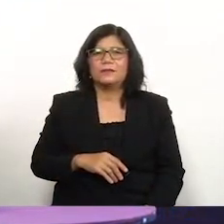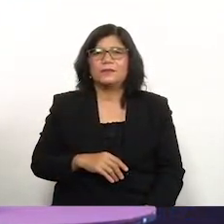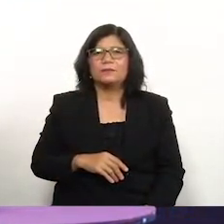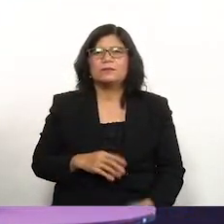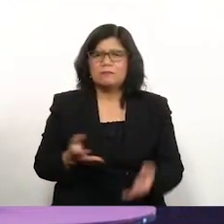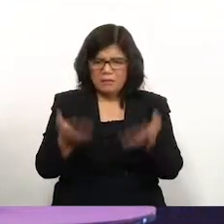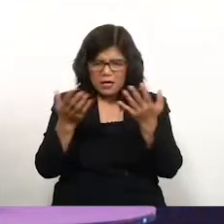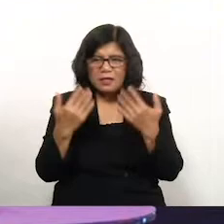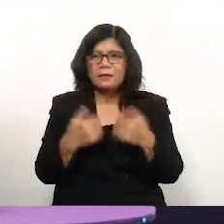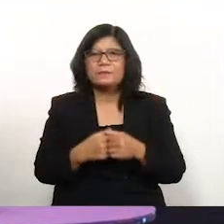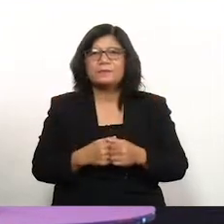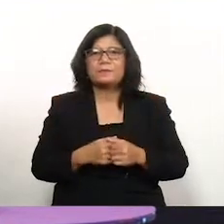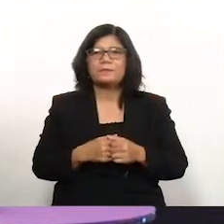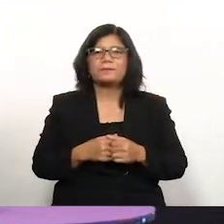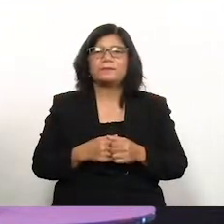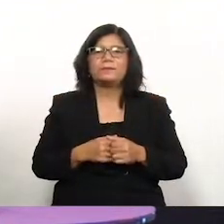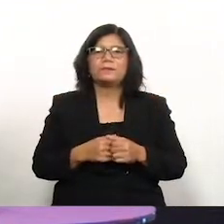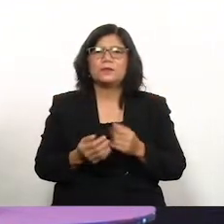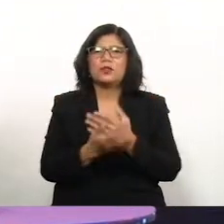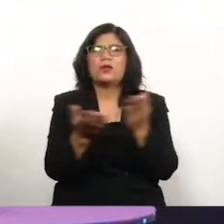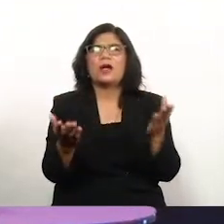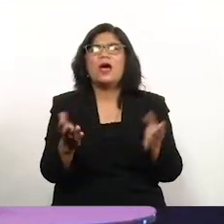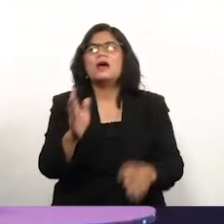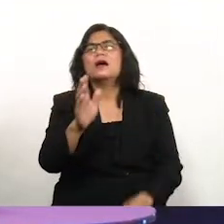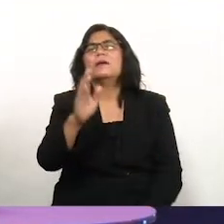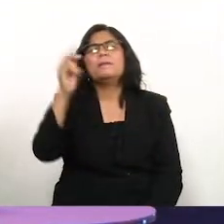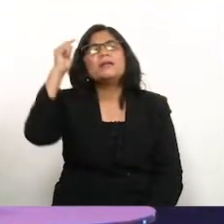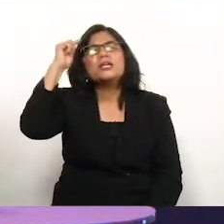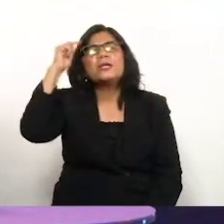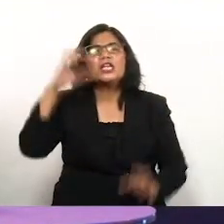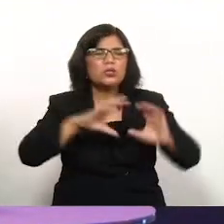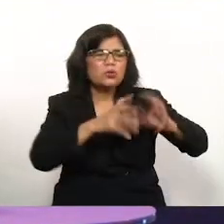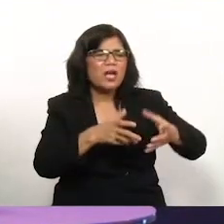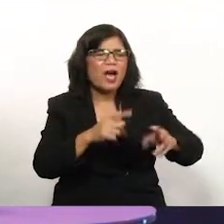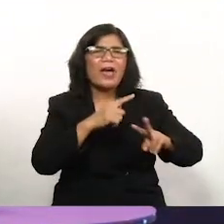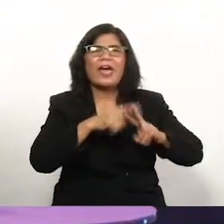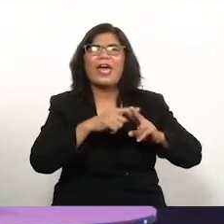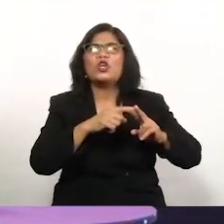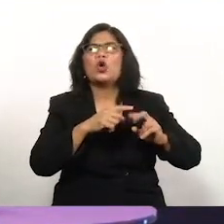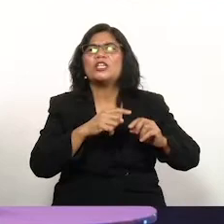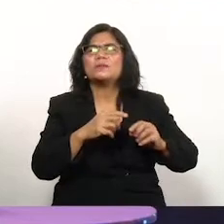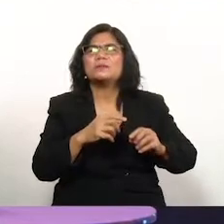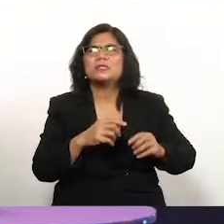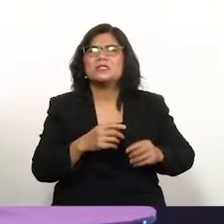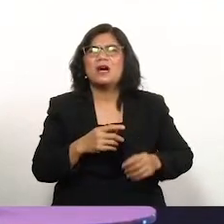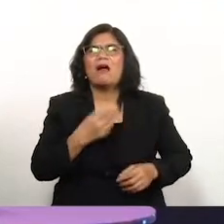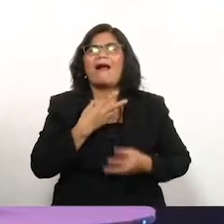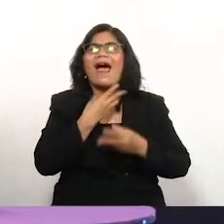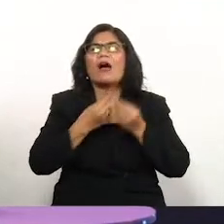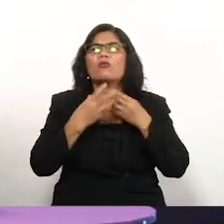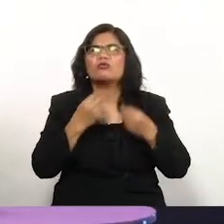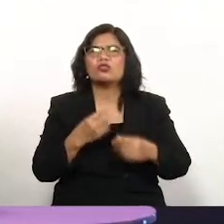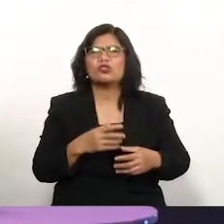Hai hari Jumat yo Kausa berpikir duniawi enggak usah berpikir hedon gak usah berpikir rakus